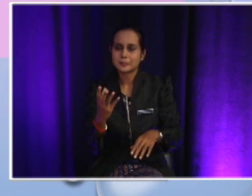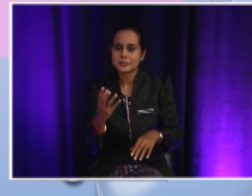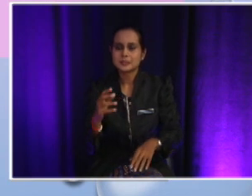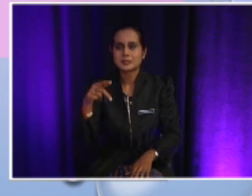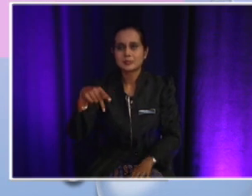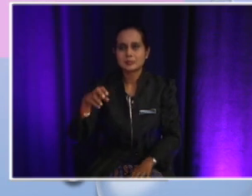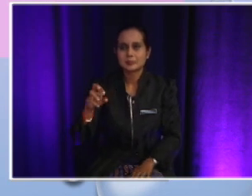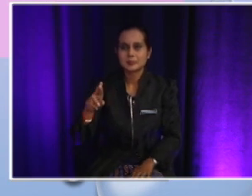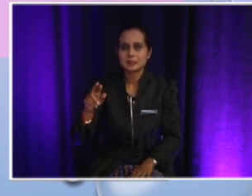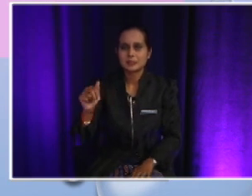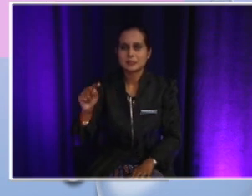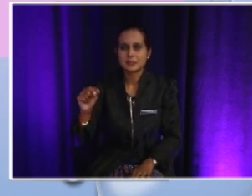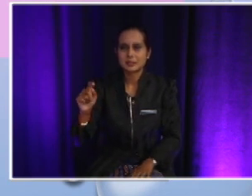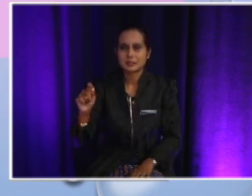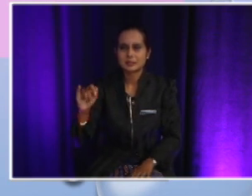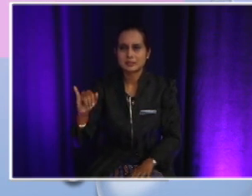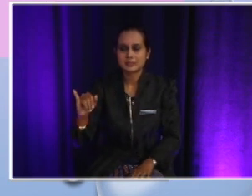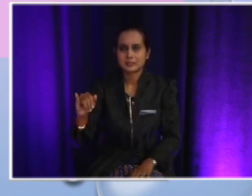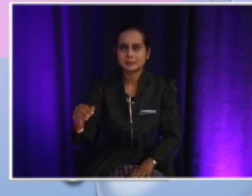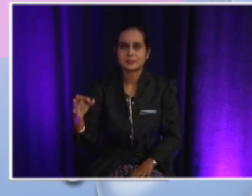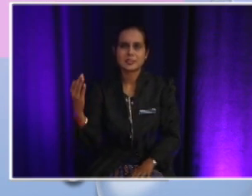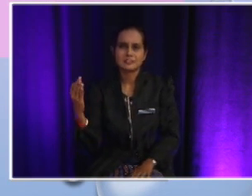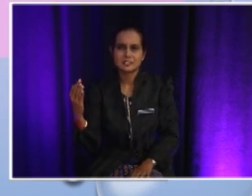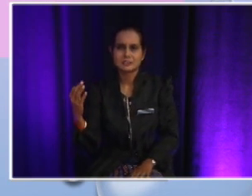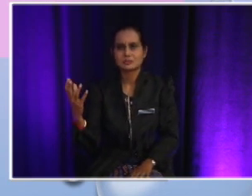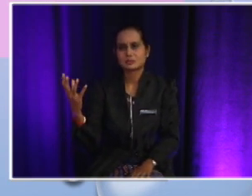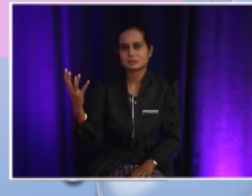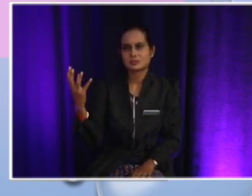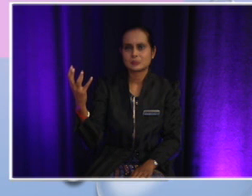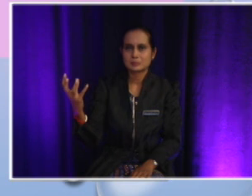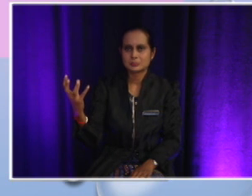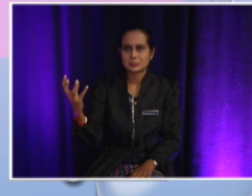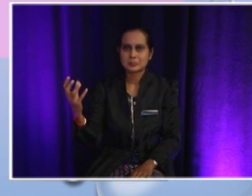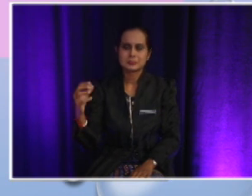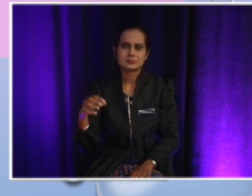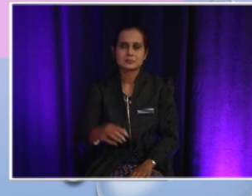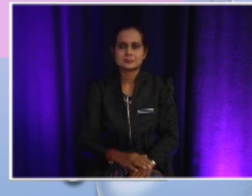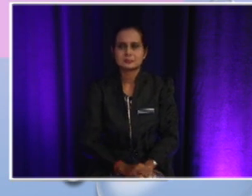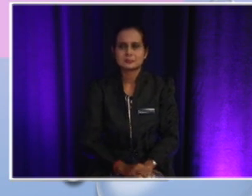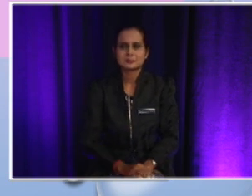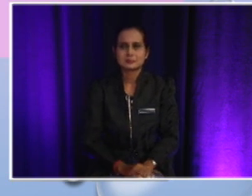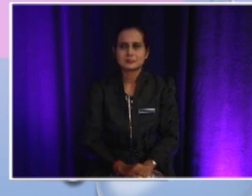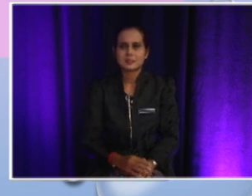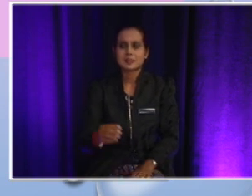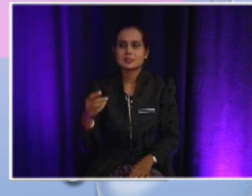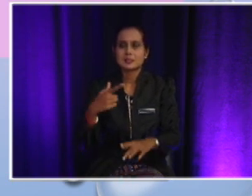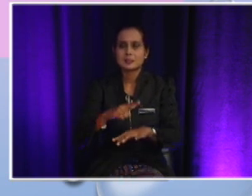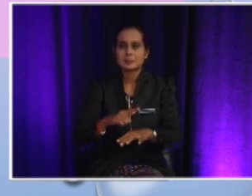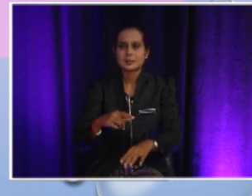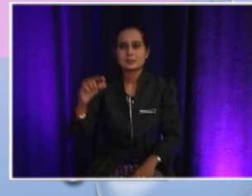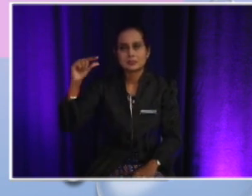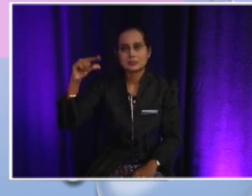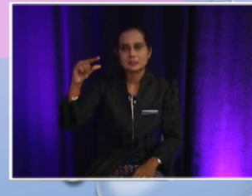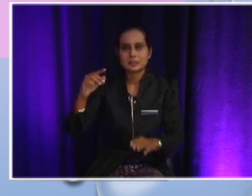ada fuse, kita ada perintang, kita ada lampu kat situ, kita ada LED kat situ kan. Okey, selepas switch dihidupkan, beberapa